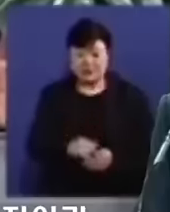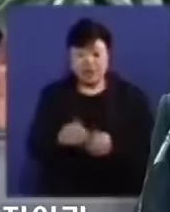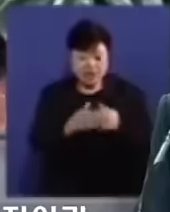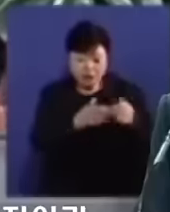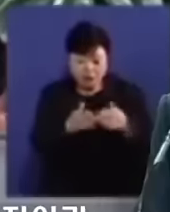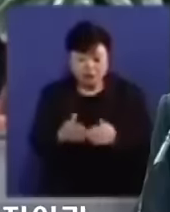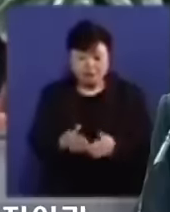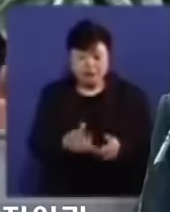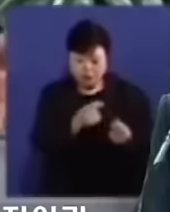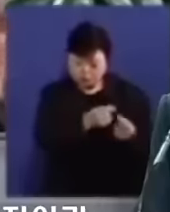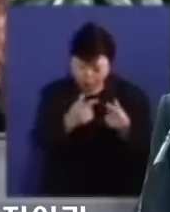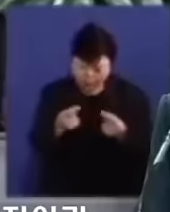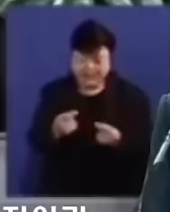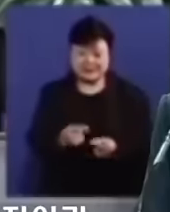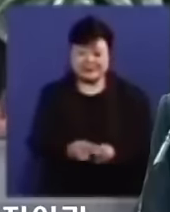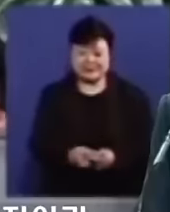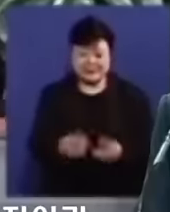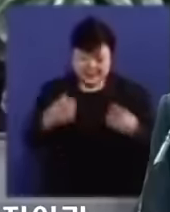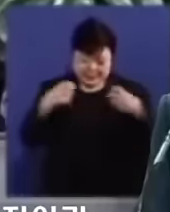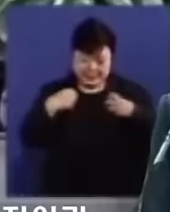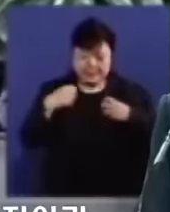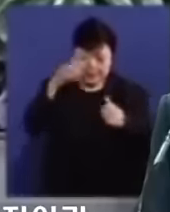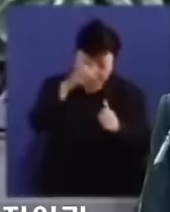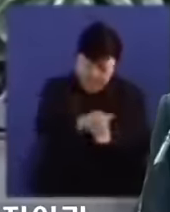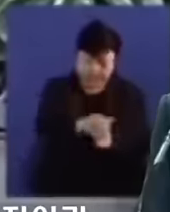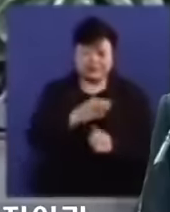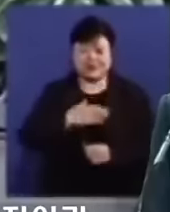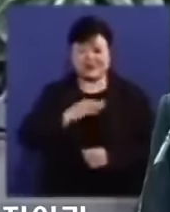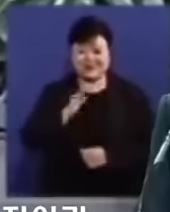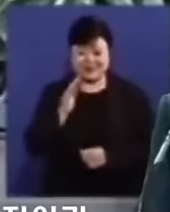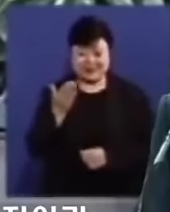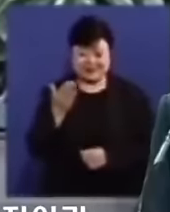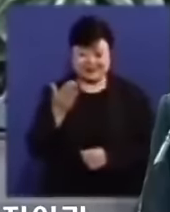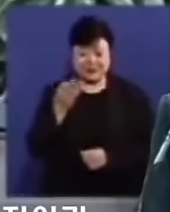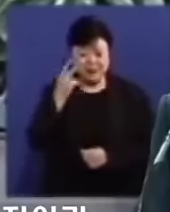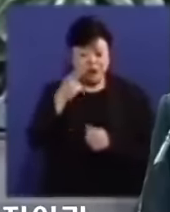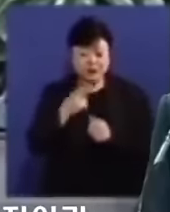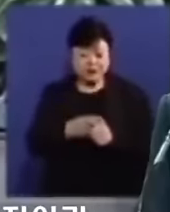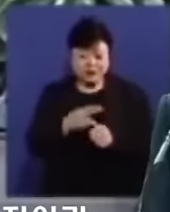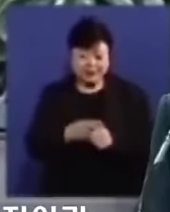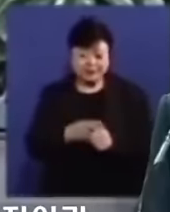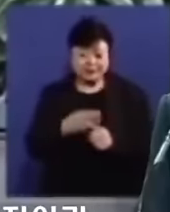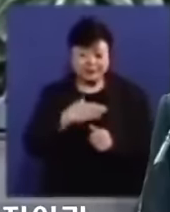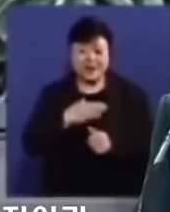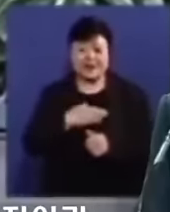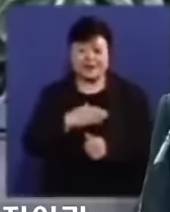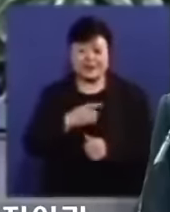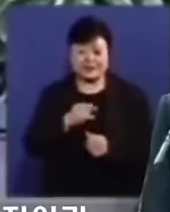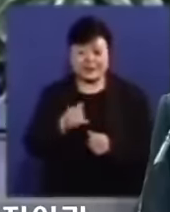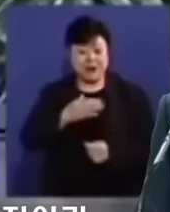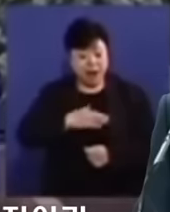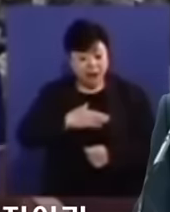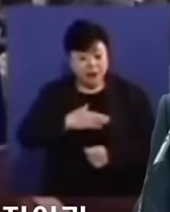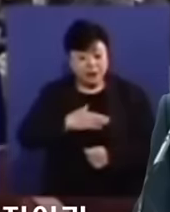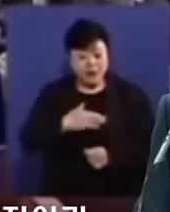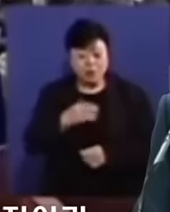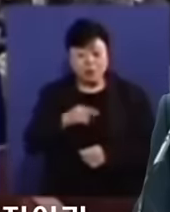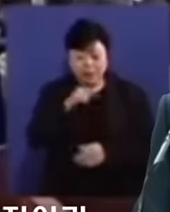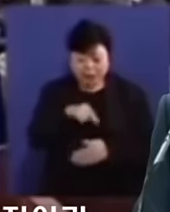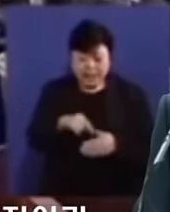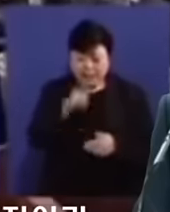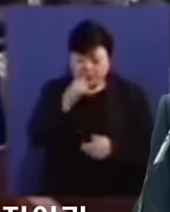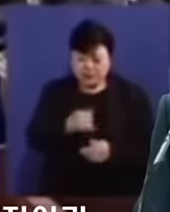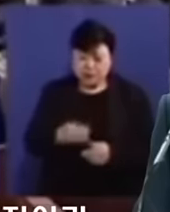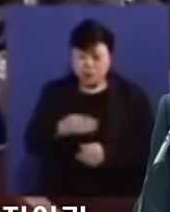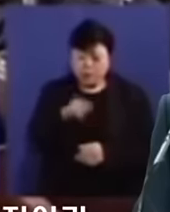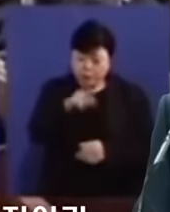체험과 동등하게 사명을 준다는 것을 알아야 되는 것입니다. 바울 선생은 말하기를 내가 이런 사람을 아노니 그가 몸 안에 있었는지